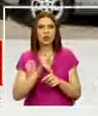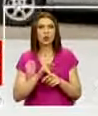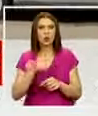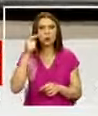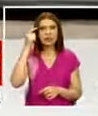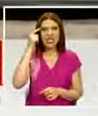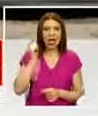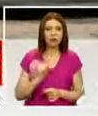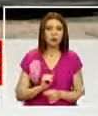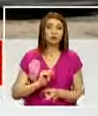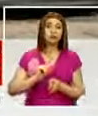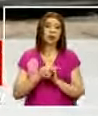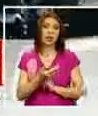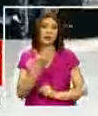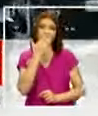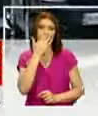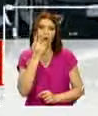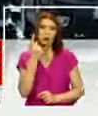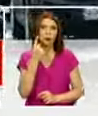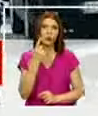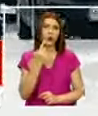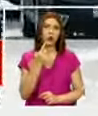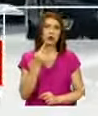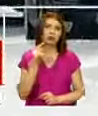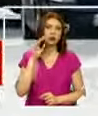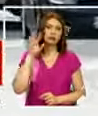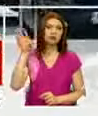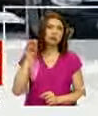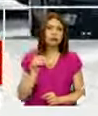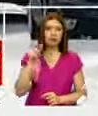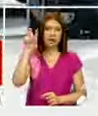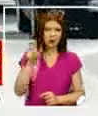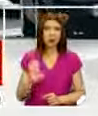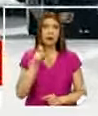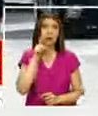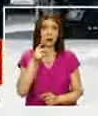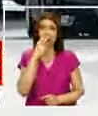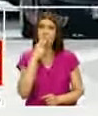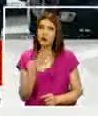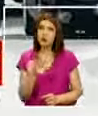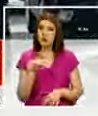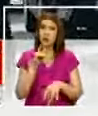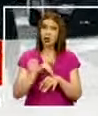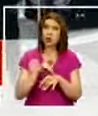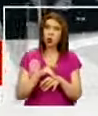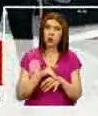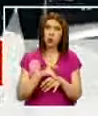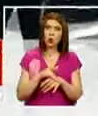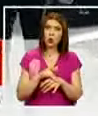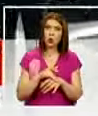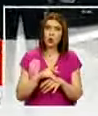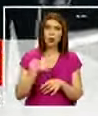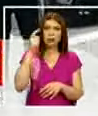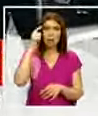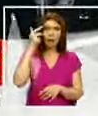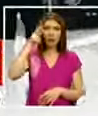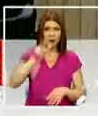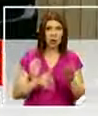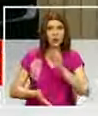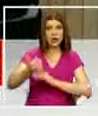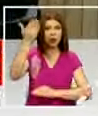psihiatru. Însă, potrivit unor surse, bărbatul fusese văzut de către medicul psihiatru în urmă cu 3 luni.